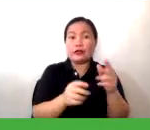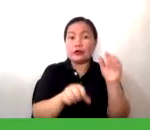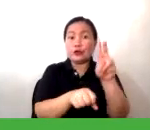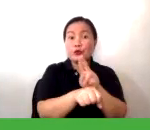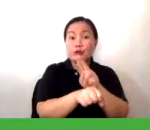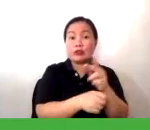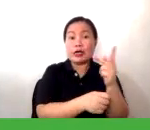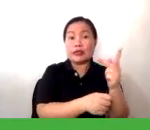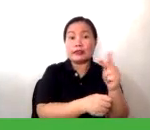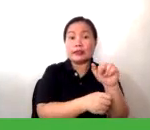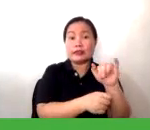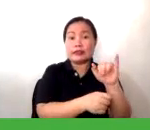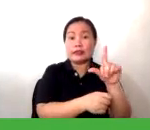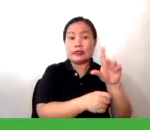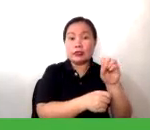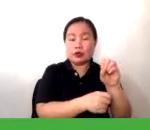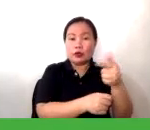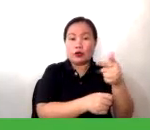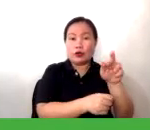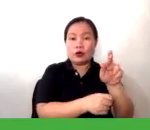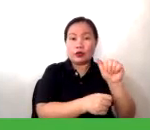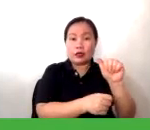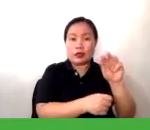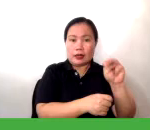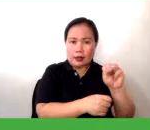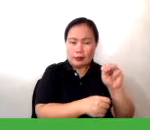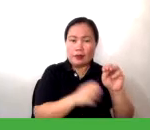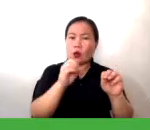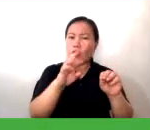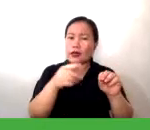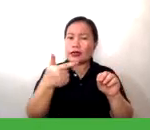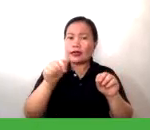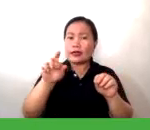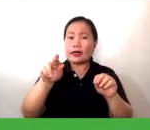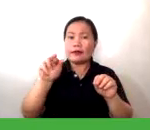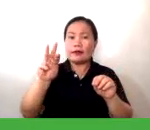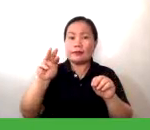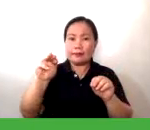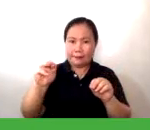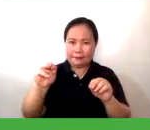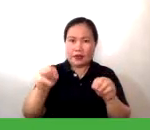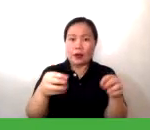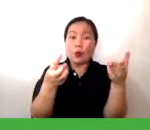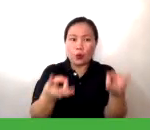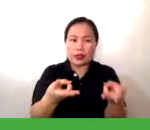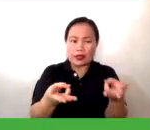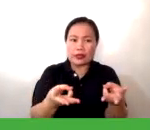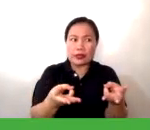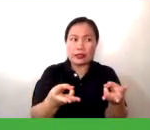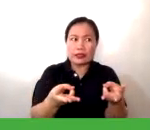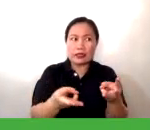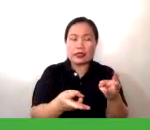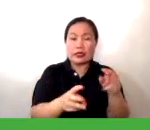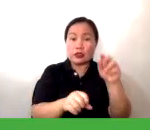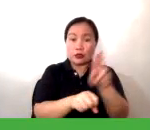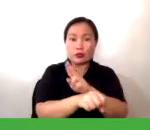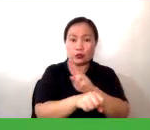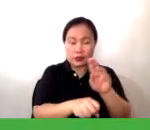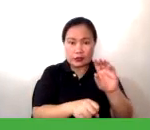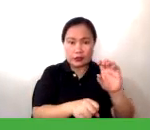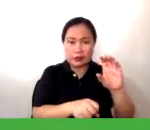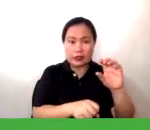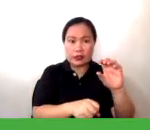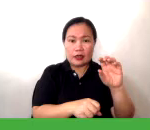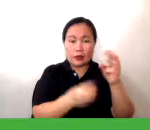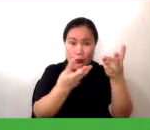dyan, kilogram, gram, ayan po yon. So, dun po papasok yung weight. Okay? That's why we are using the weighing scale,